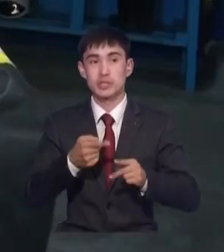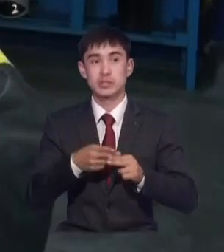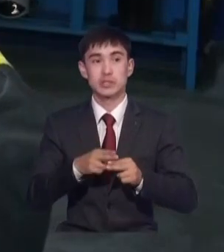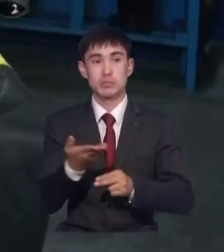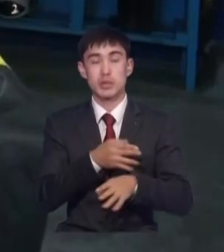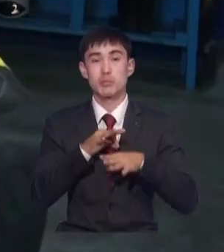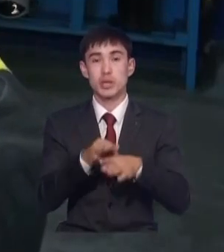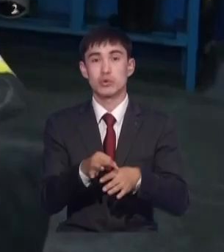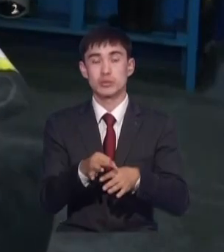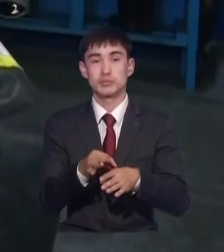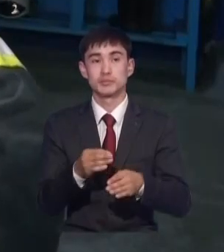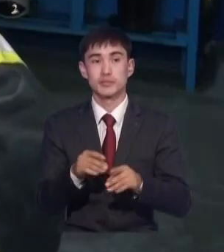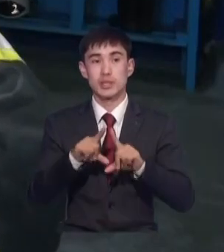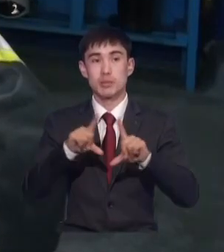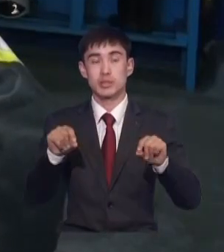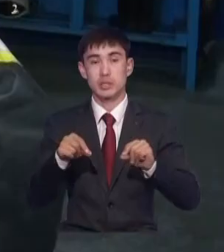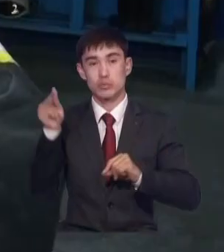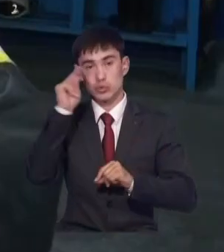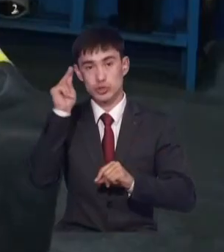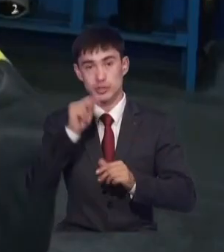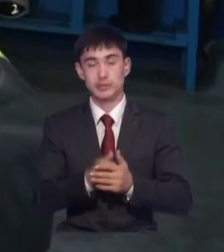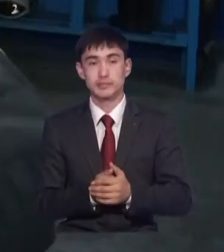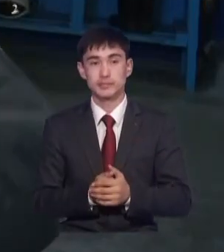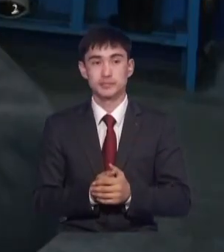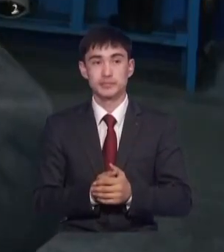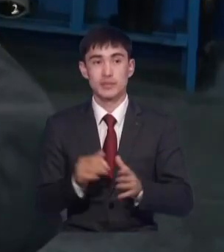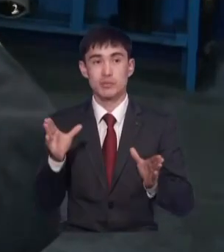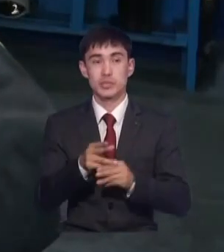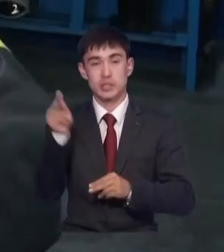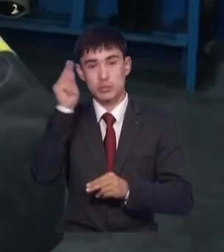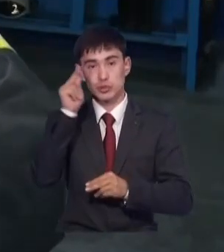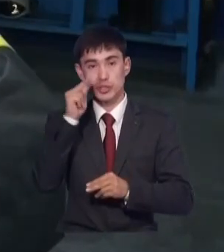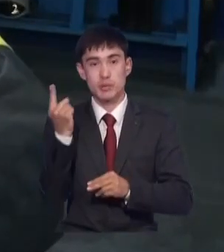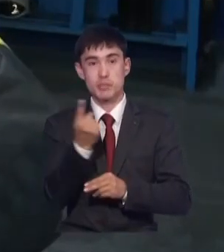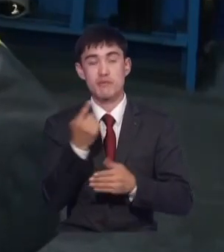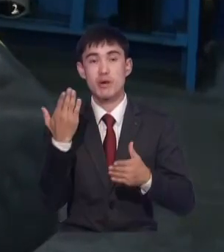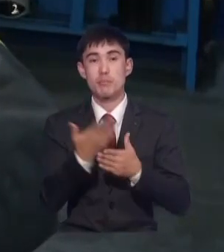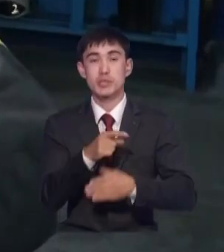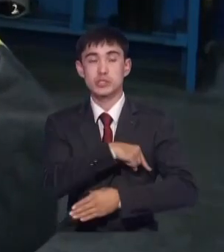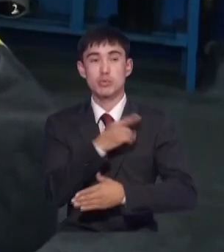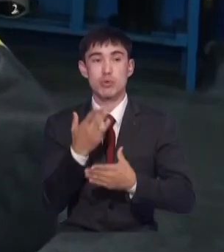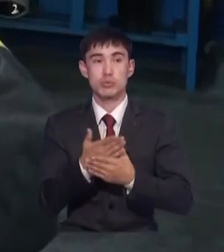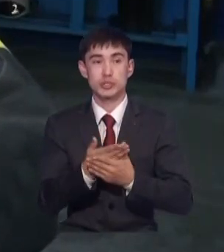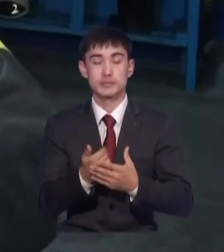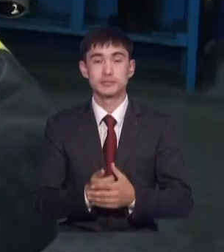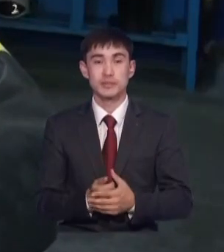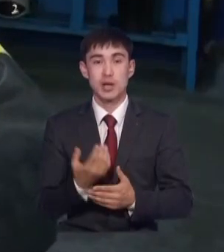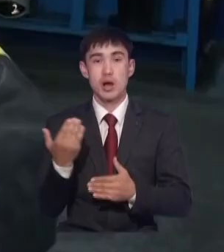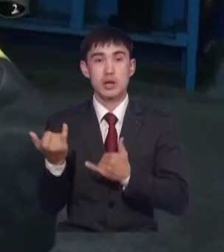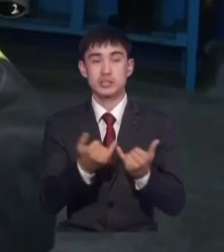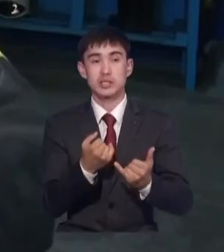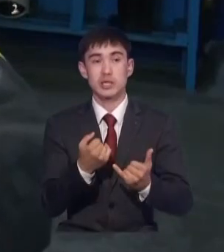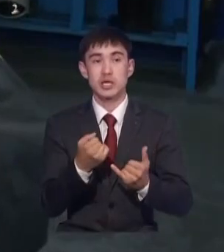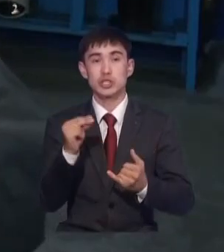мы проходим в департаменте учения. Мы с ними обучение, оказание первой медицинской помощи, оказание